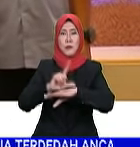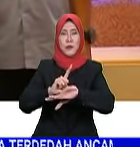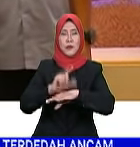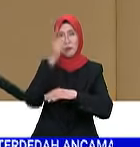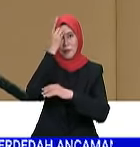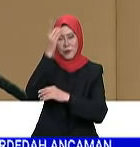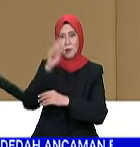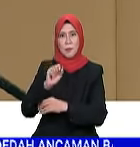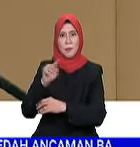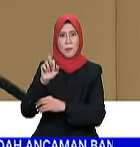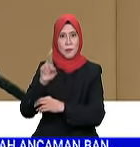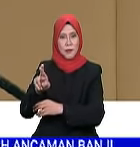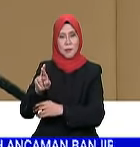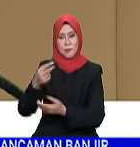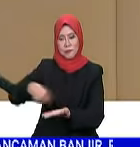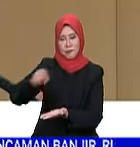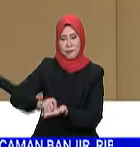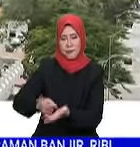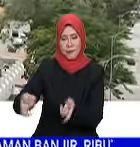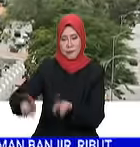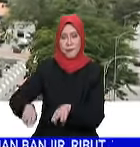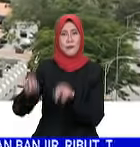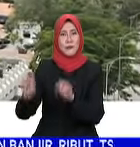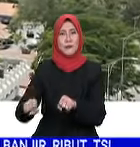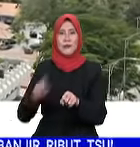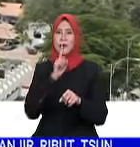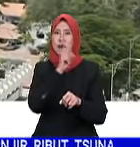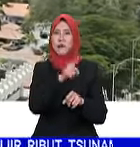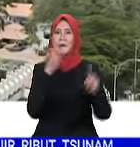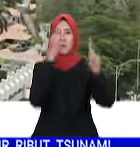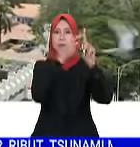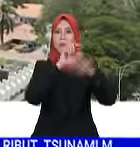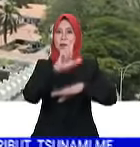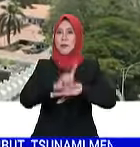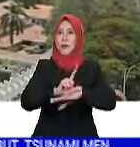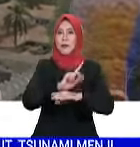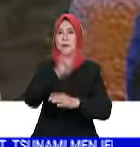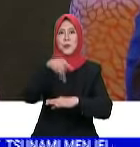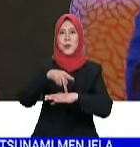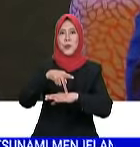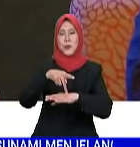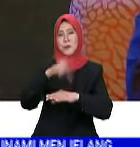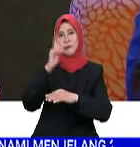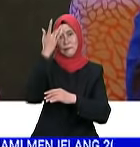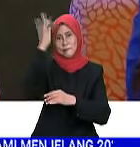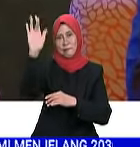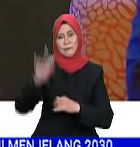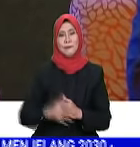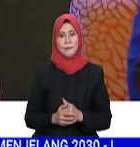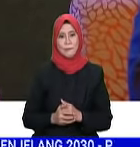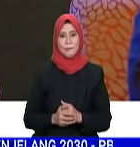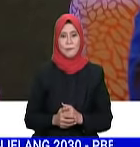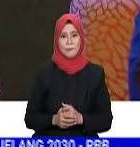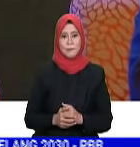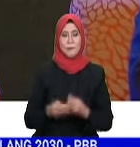Seri Amir Hussein. Pemeteraian diharap dapat merealisasikan hasrat menjadikan Labuan Pulau Pintar. Dalam masa yang sama akan memberi